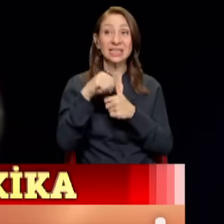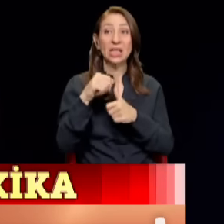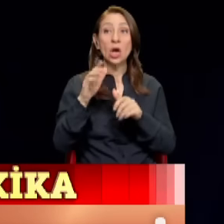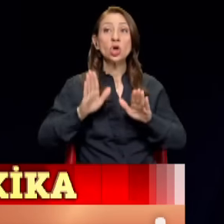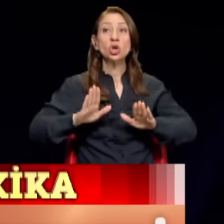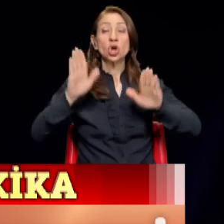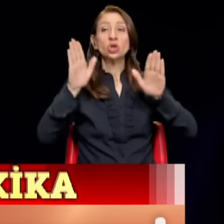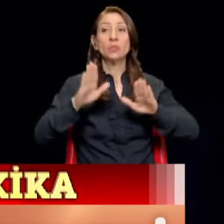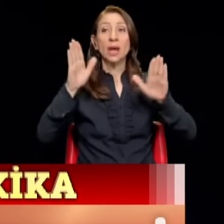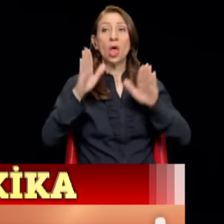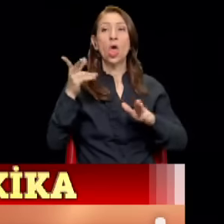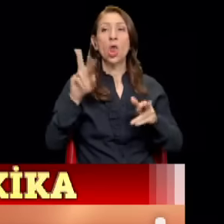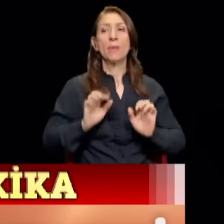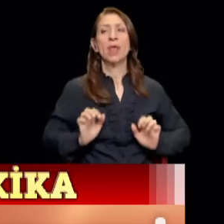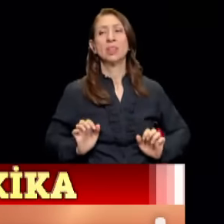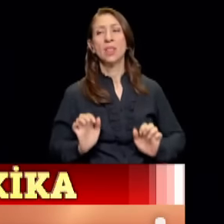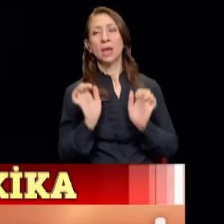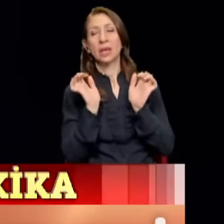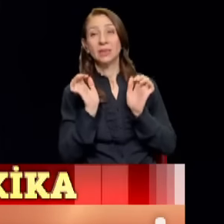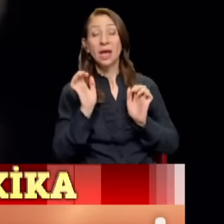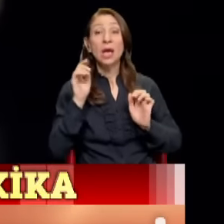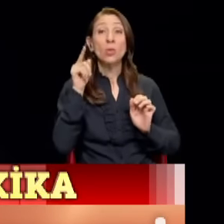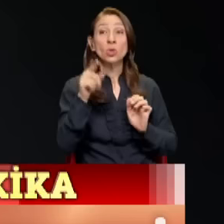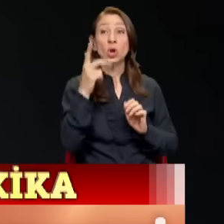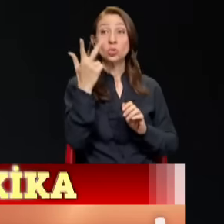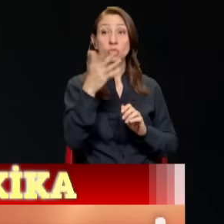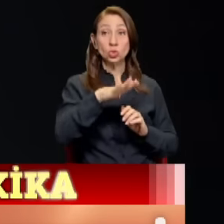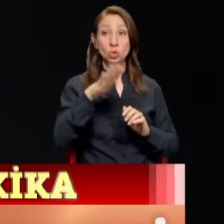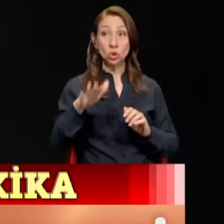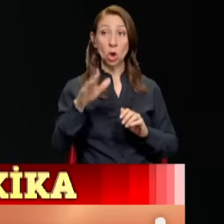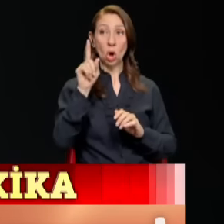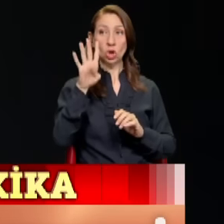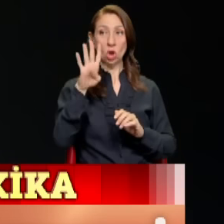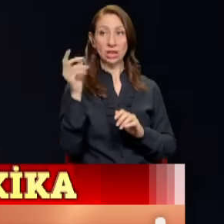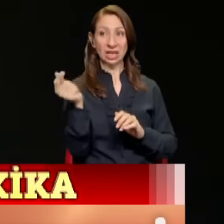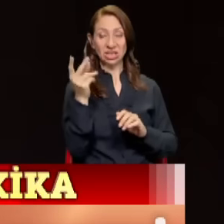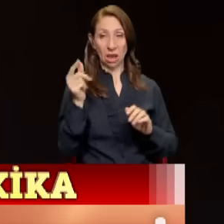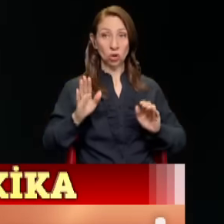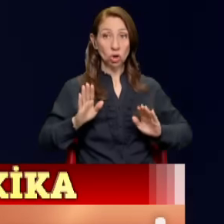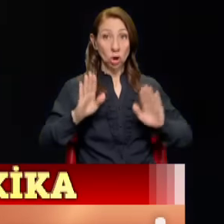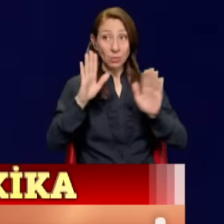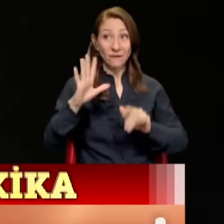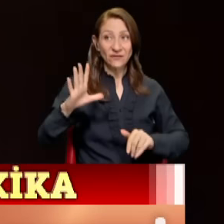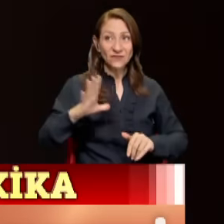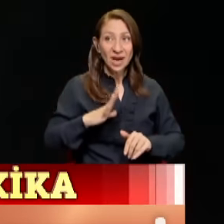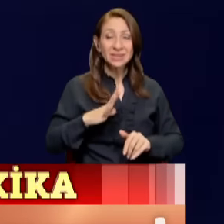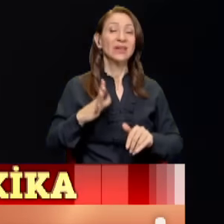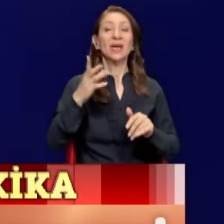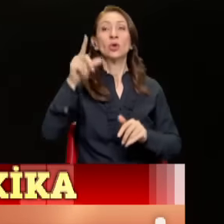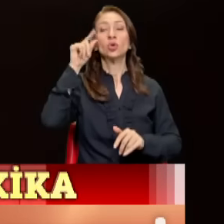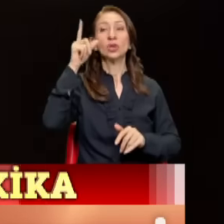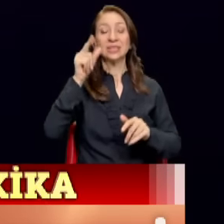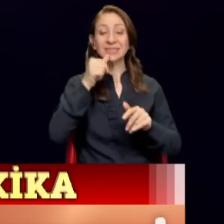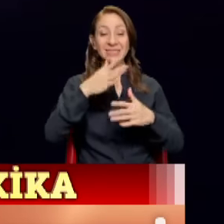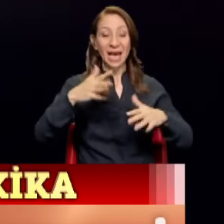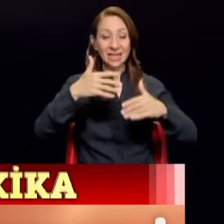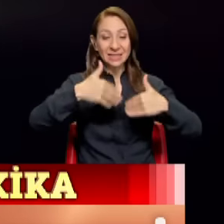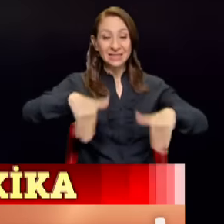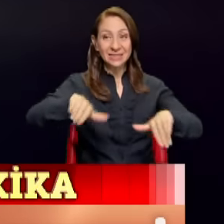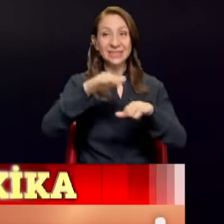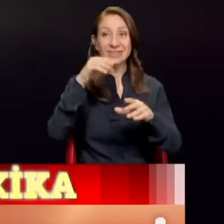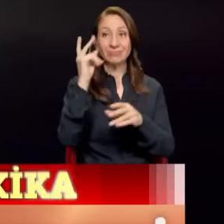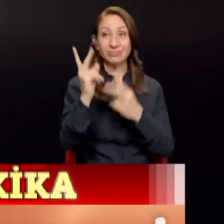göçmenleri ölüme terk etti burada üçü çocuk 14 kaçak göçmen vardı ve Yunanistan Sahil Güvenliği